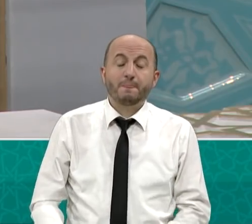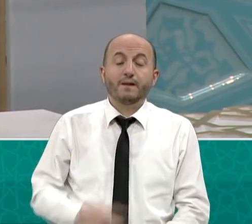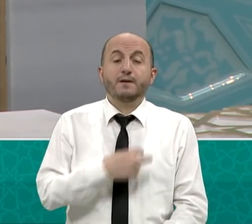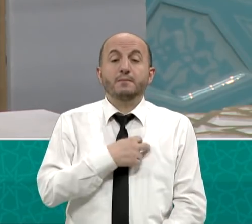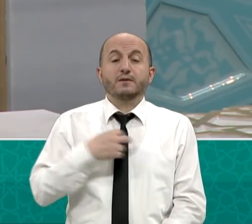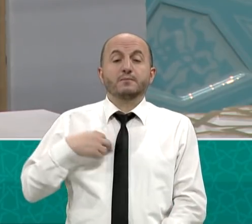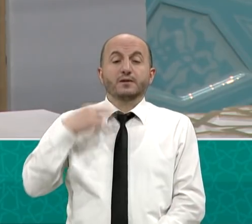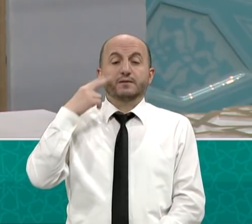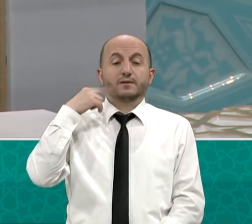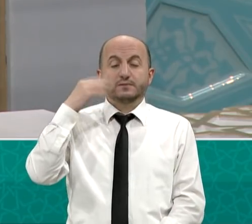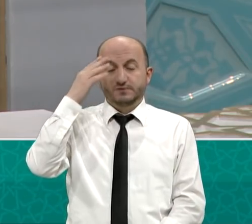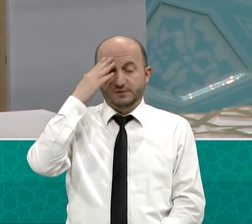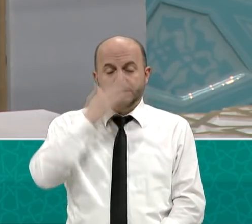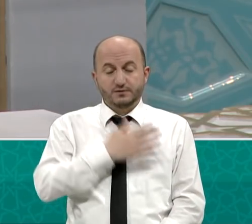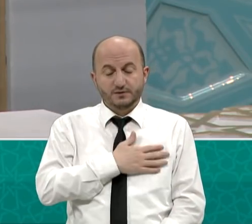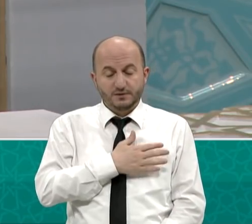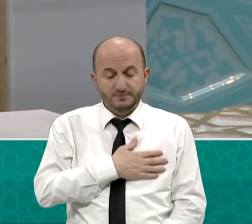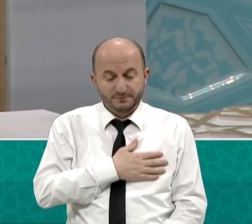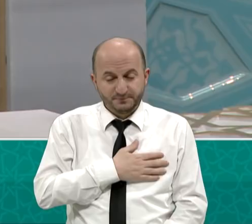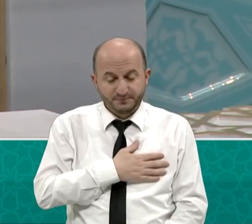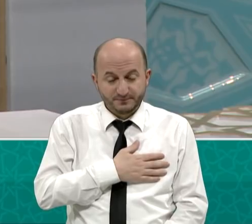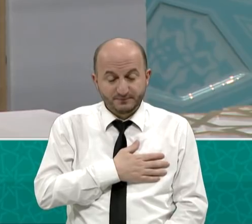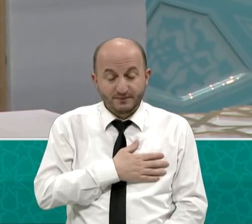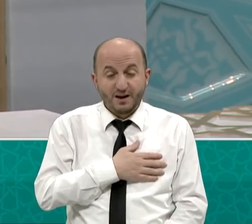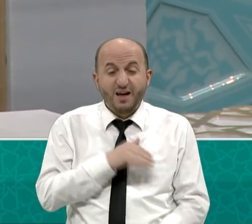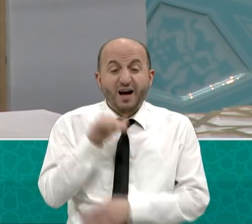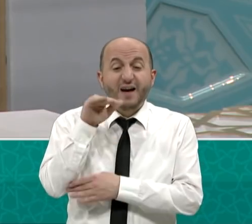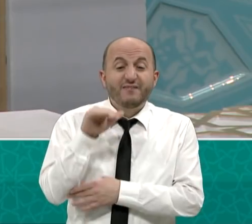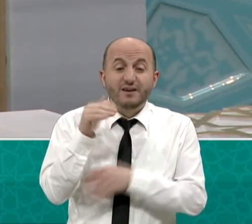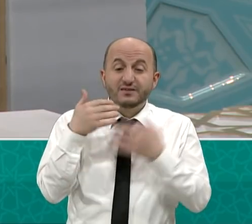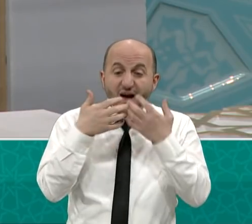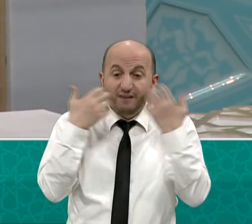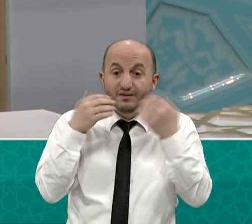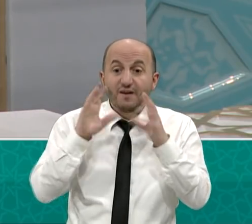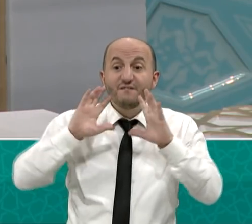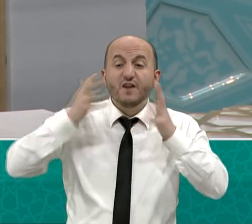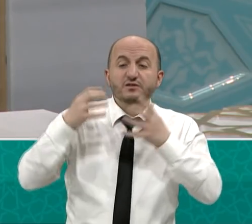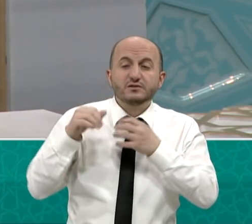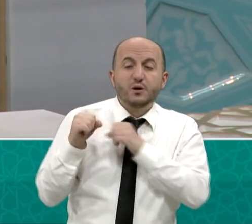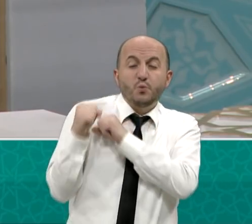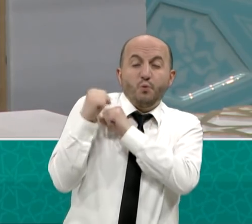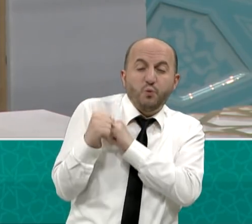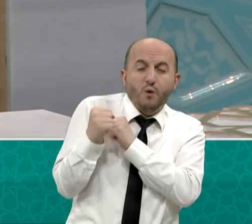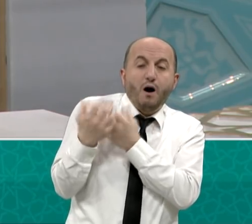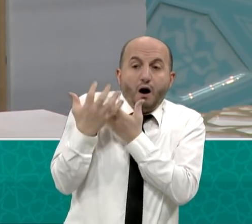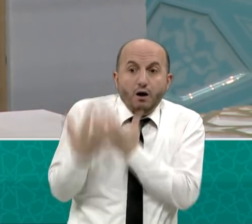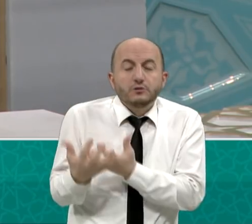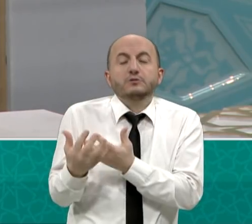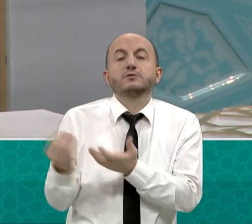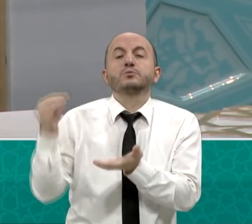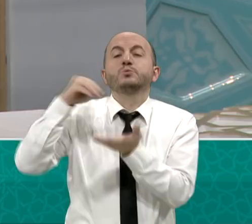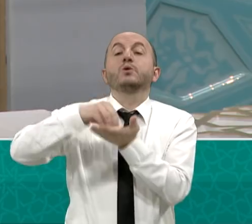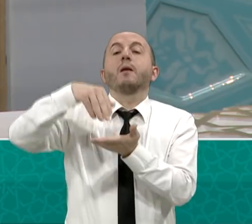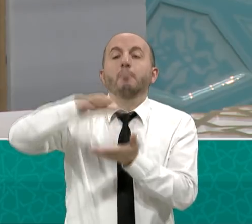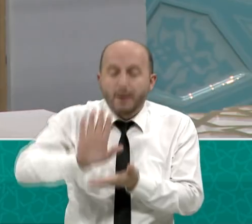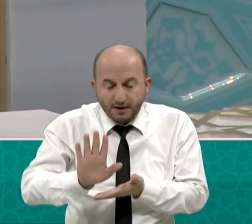Aleyhisselam bir başka hadislerinde onlara fazla yük vurulmaması gerektiğini, fıtri vazifeleri dışında onlara